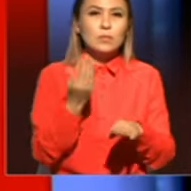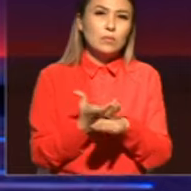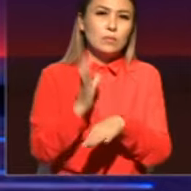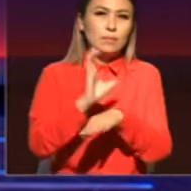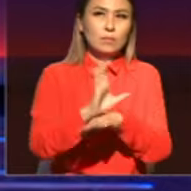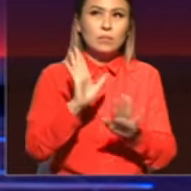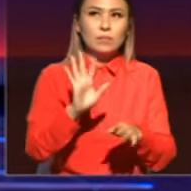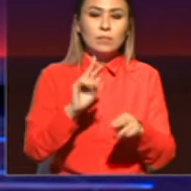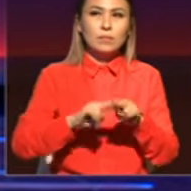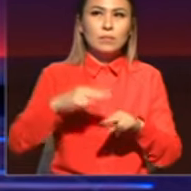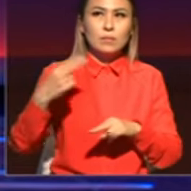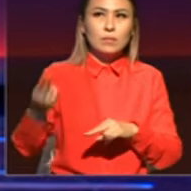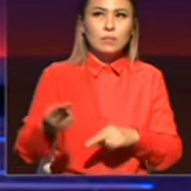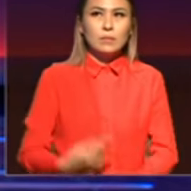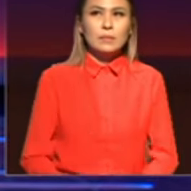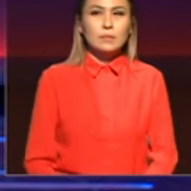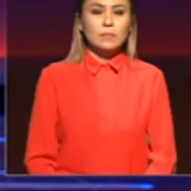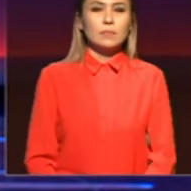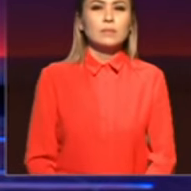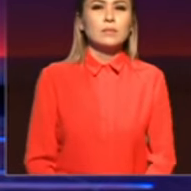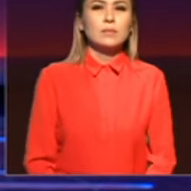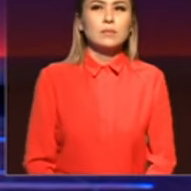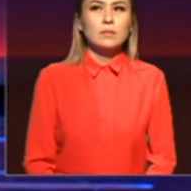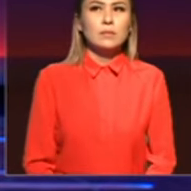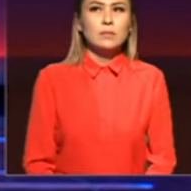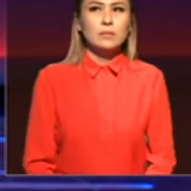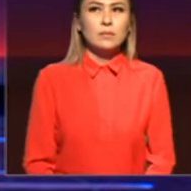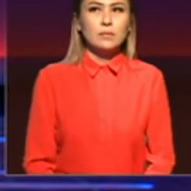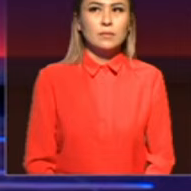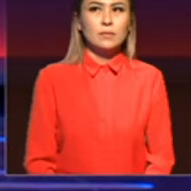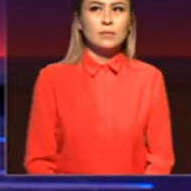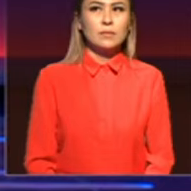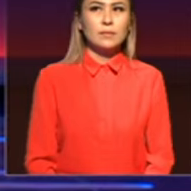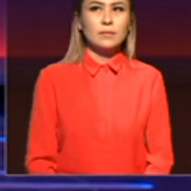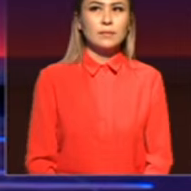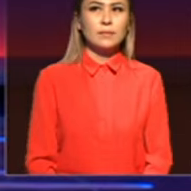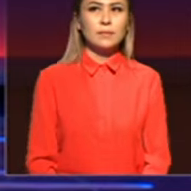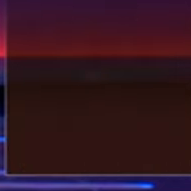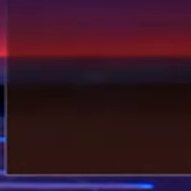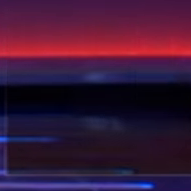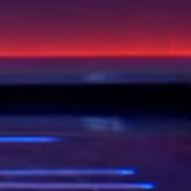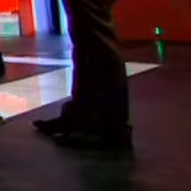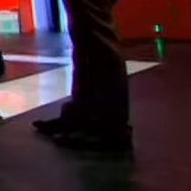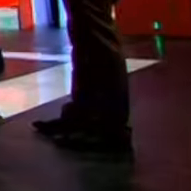арқылы ғана қайтара аламыз. Осыны ескерейік. Эфир тізгінін ұстаған Ерқанат Көпжасар. Көп жасаңыздар, сау болайық.